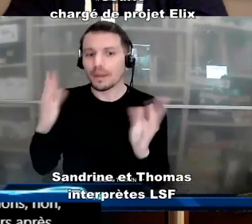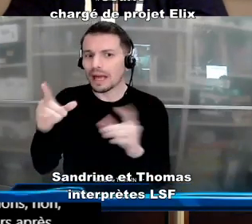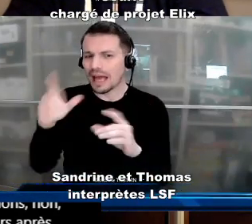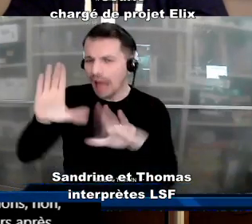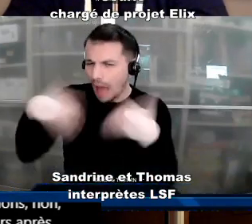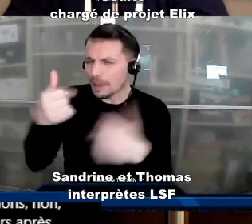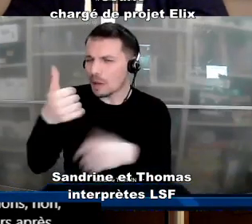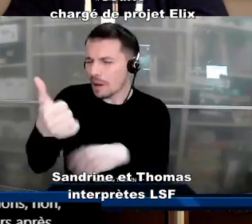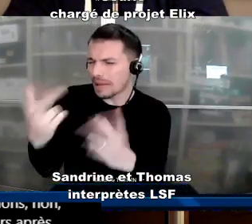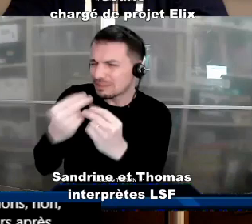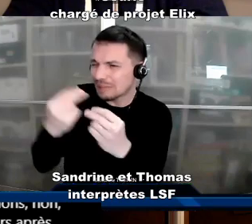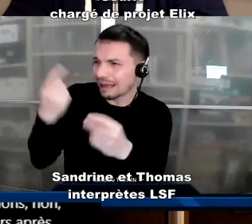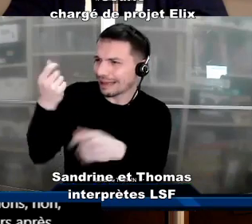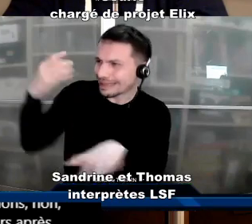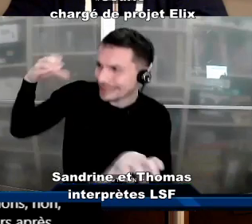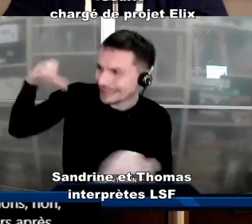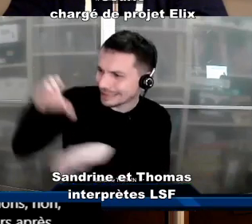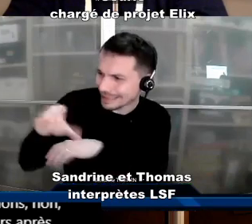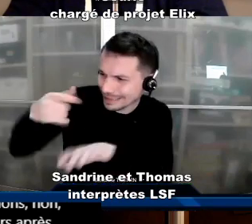colossal.